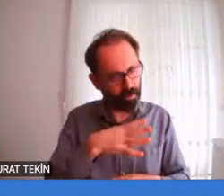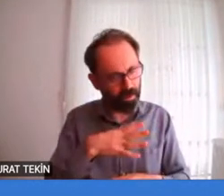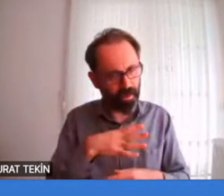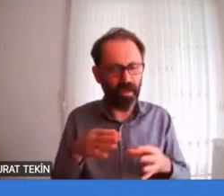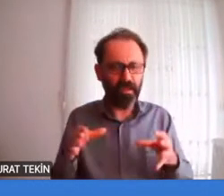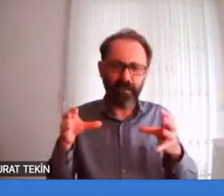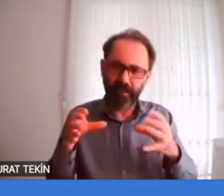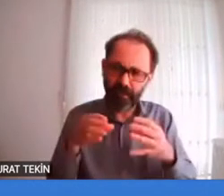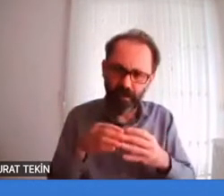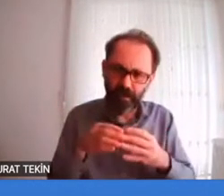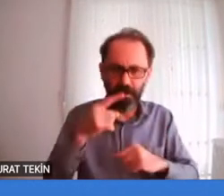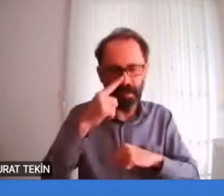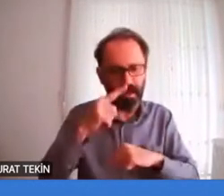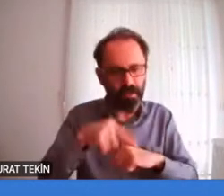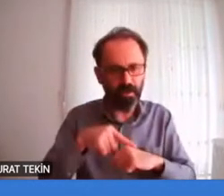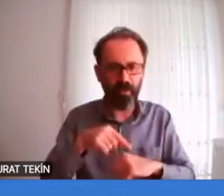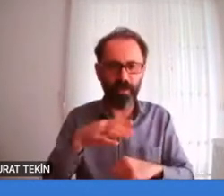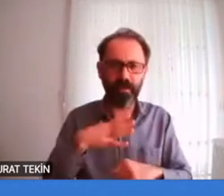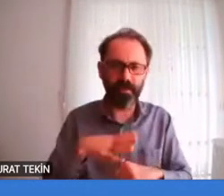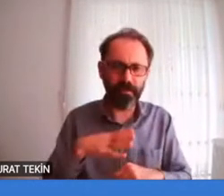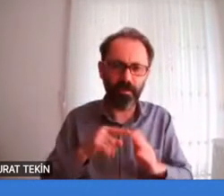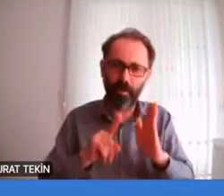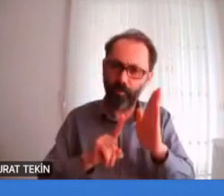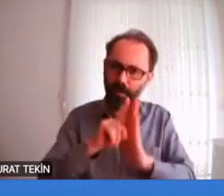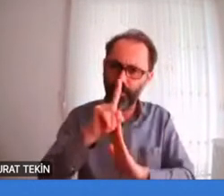istiyor. Bence bundan geliyor diye düşünüyorum.